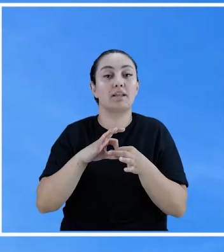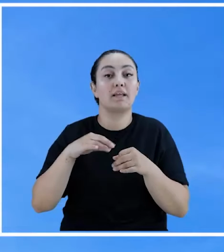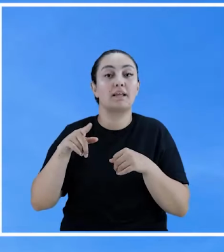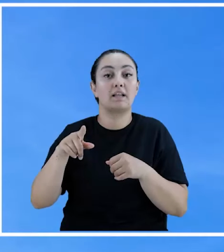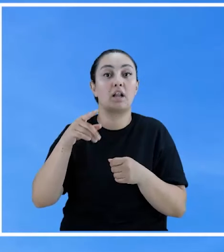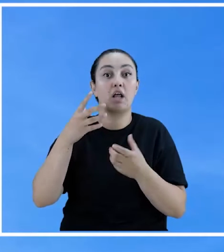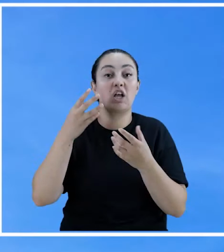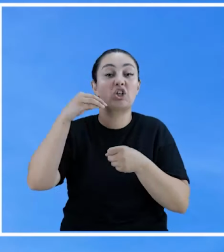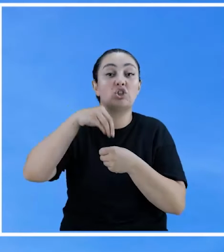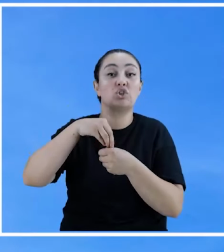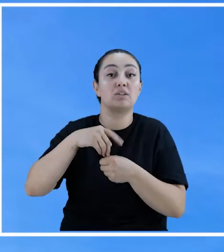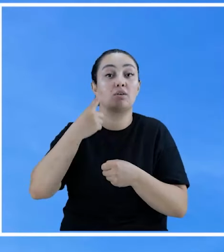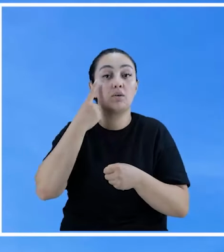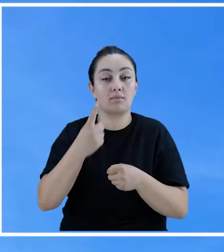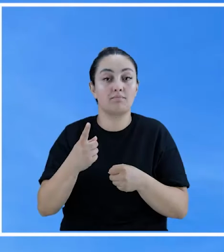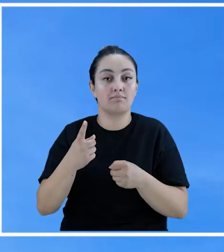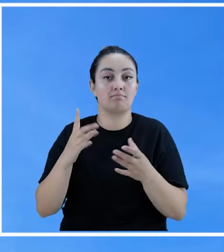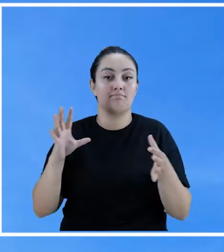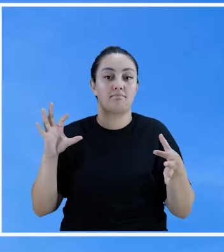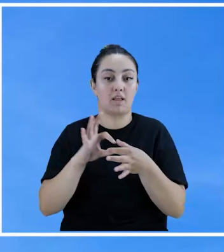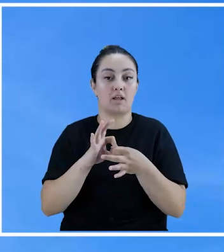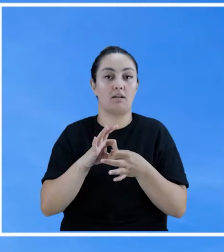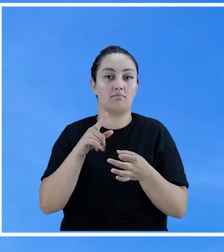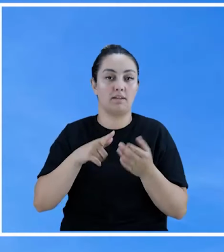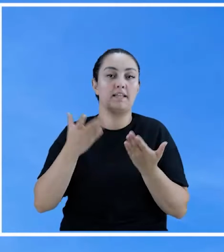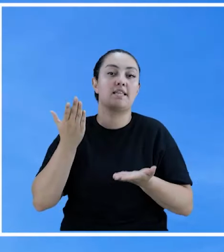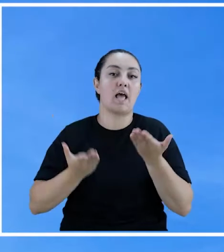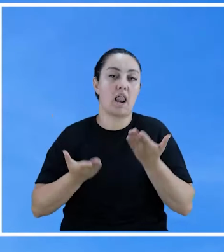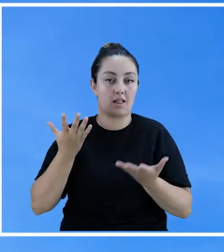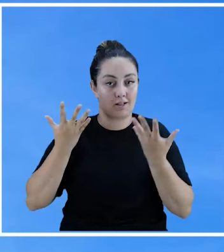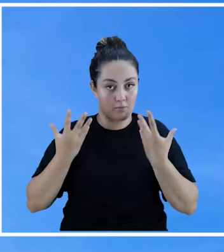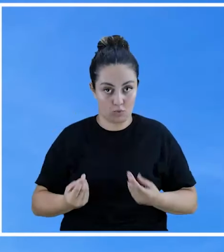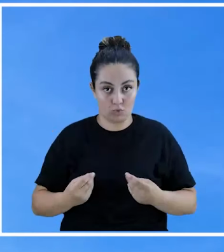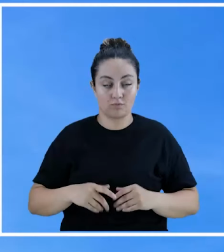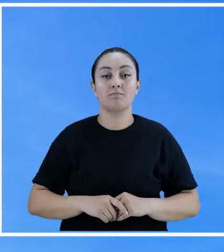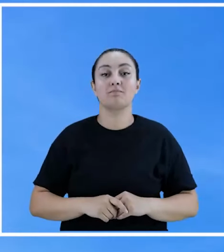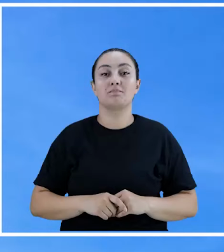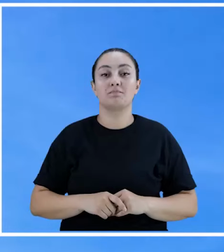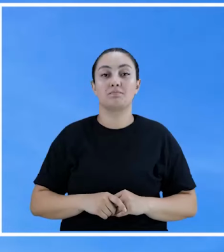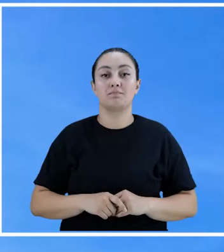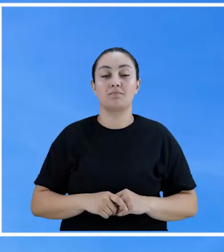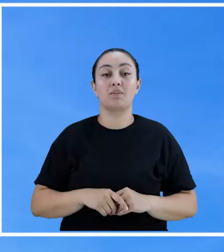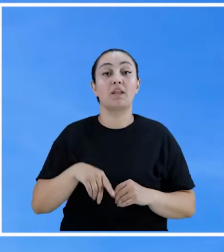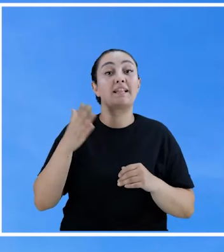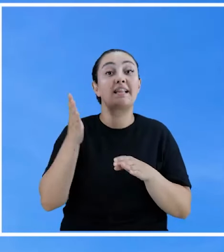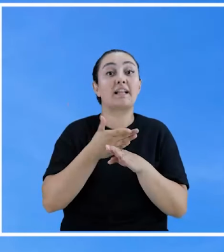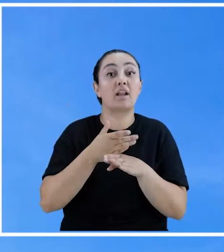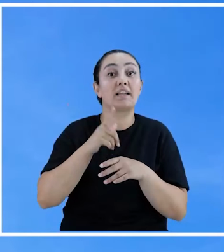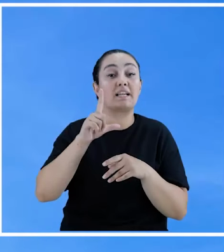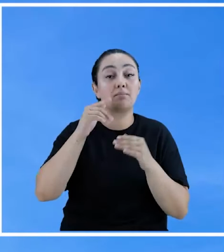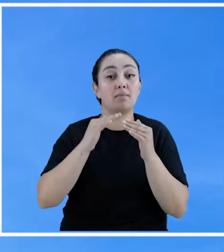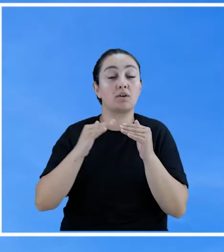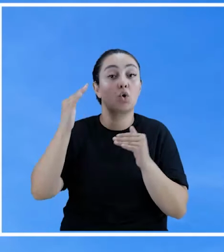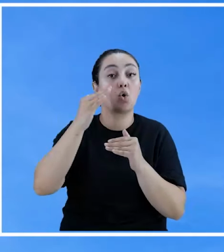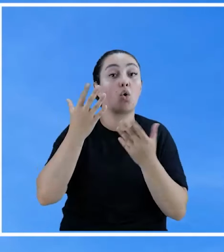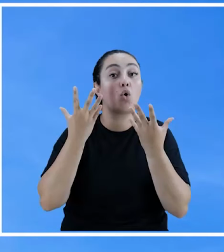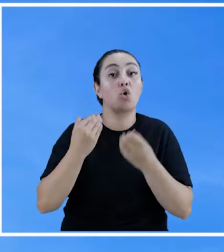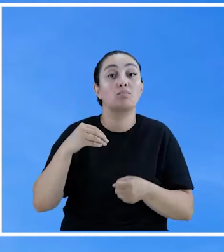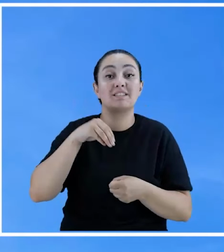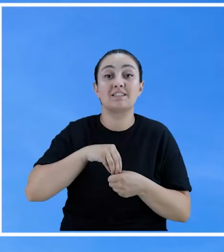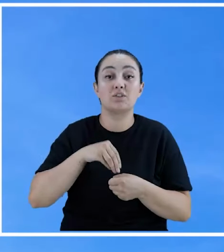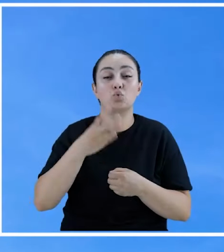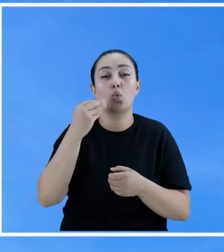eğer ZF'nin içerisinde ZF zemin sınıfı olarak değerlendirilmiş mi? Bu önemli. Çünkü zemin sıvılaşması